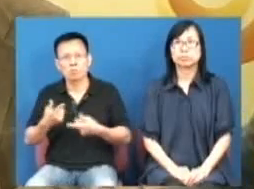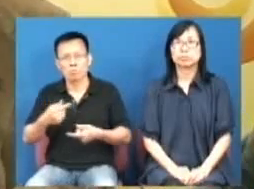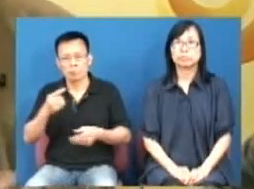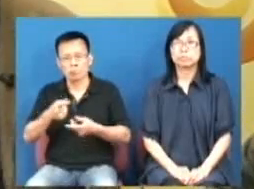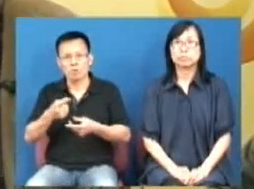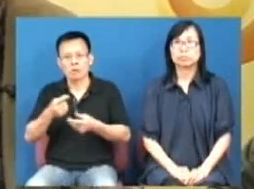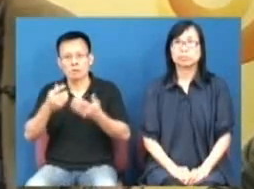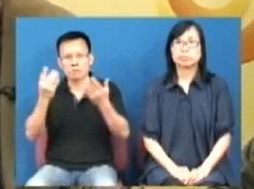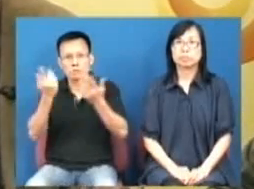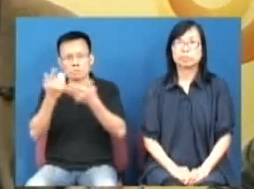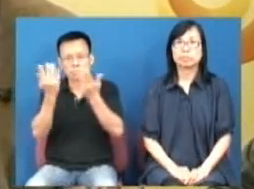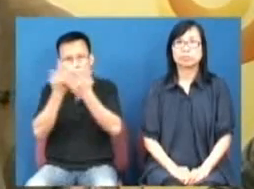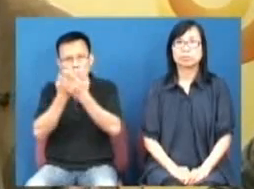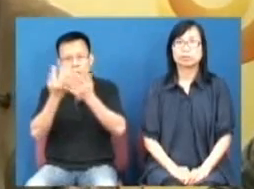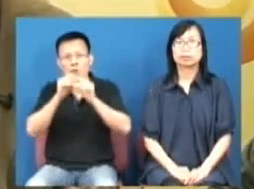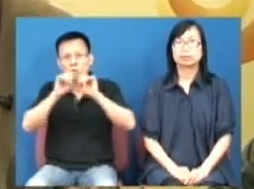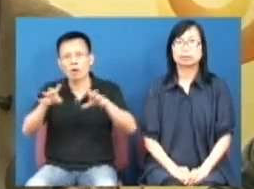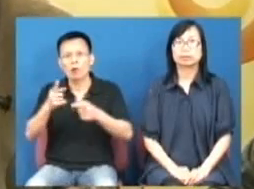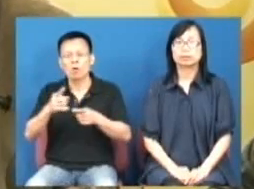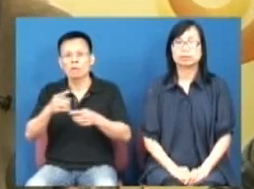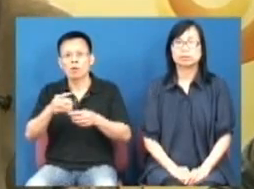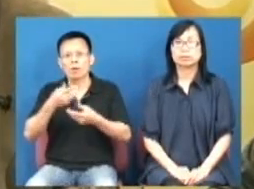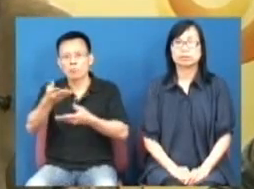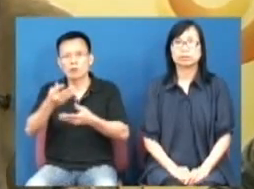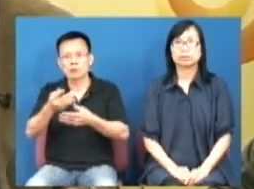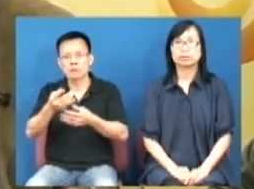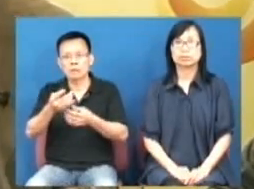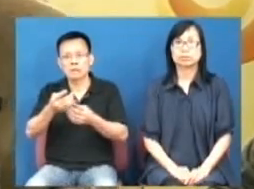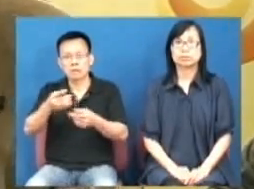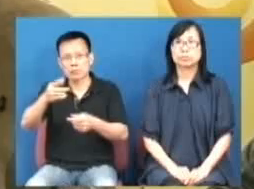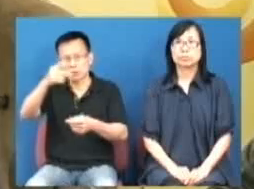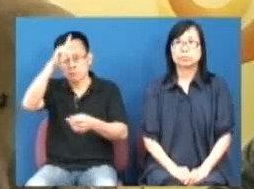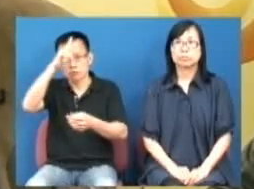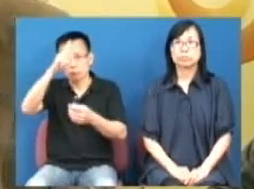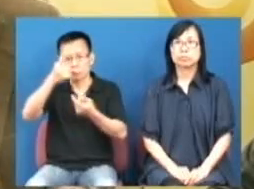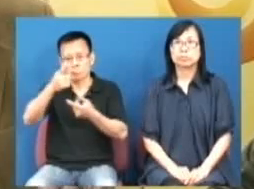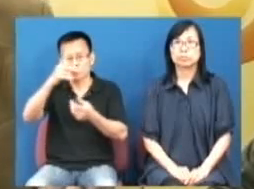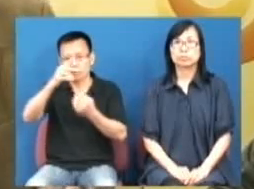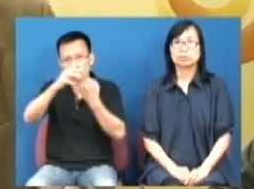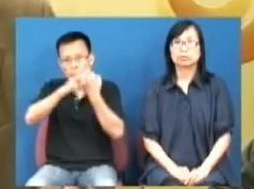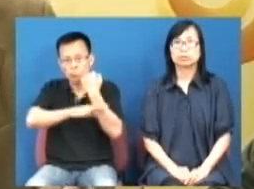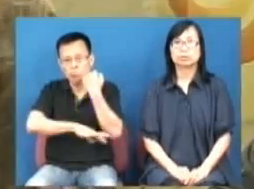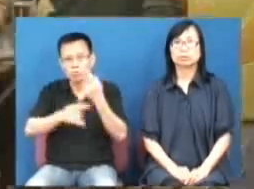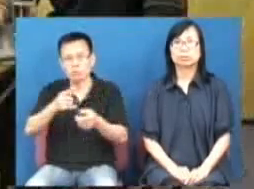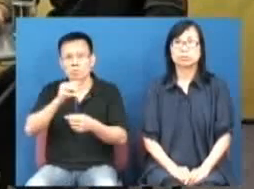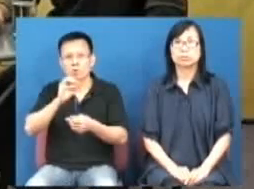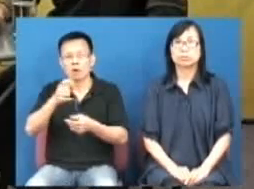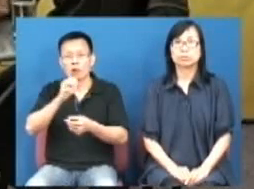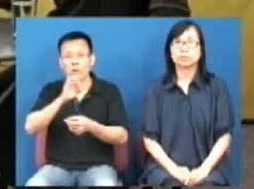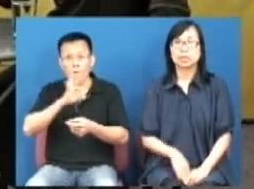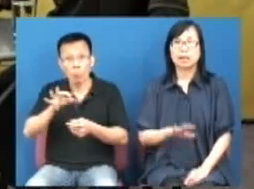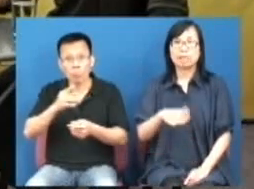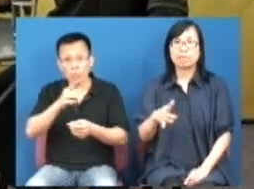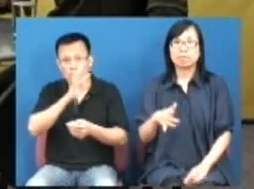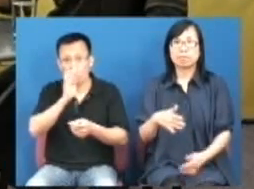我哋可以自由發揮啊嘛。對一啲人咧，嗰啲政綱都冇嘅，或者政綱垃圾嘅， 我都唔講得。 但